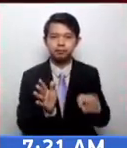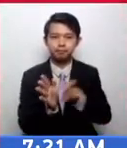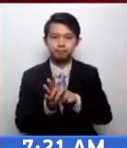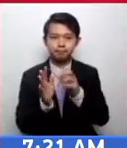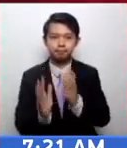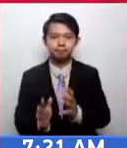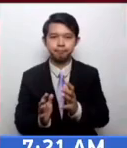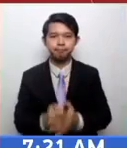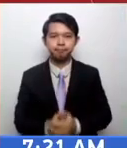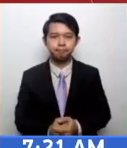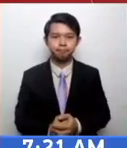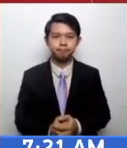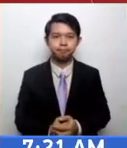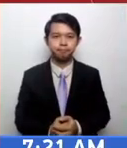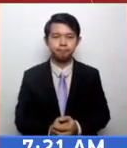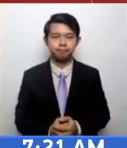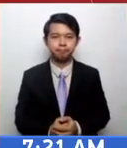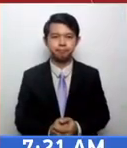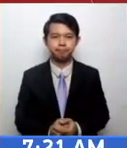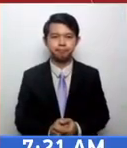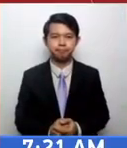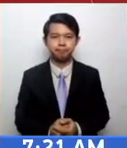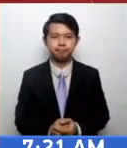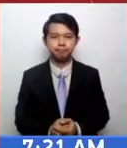Agustin. Good morning, James!